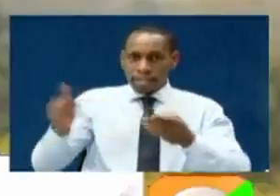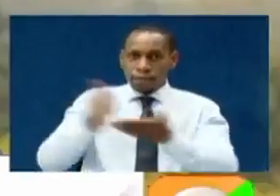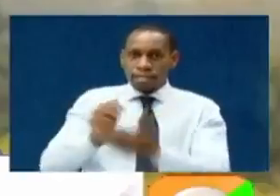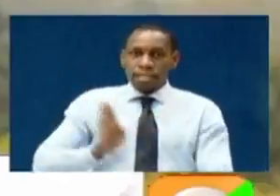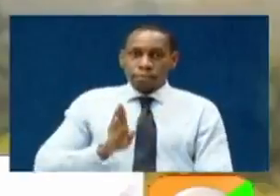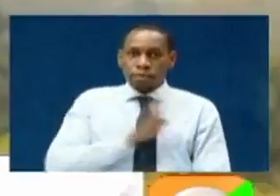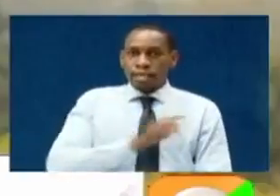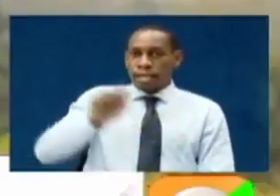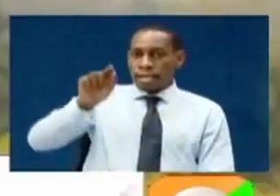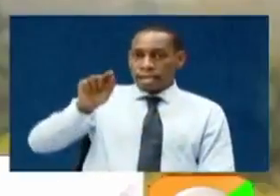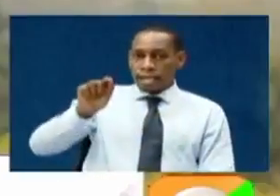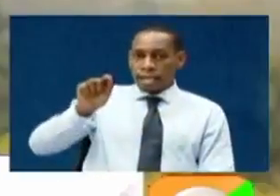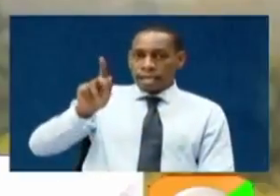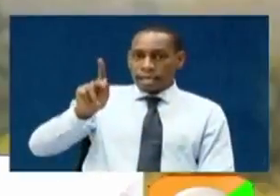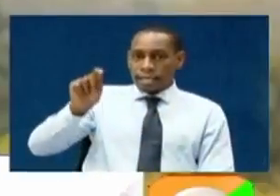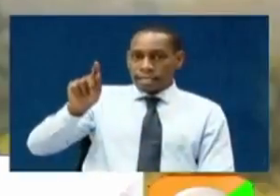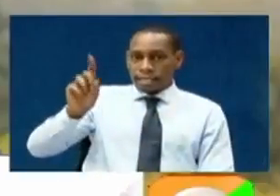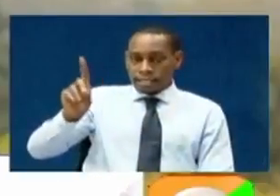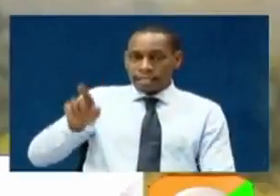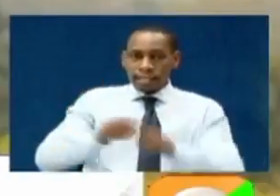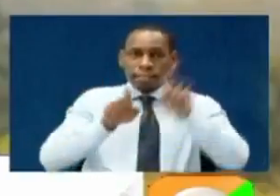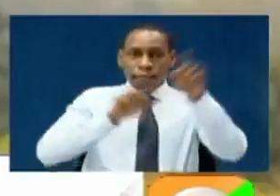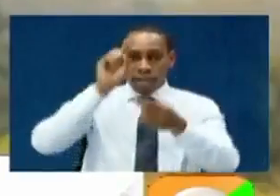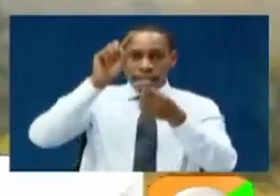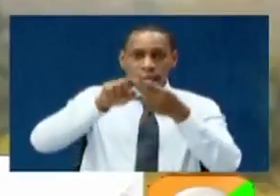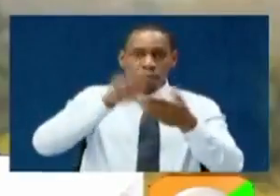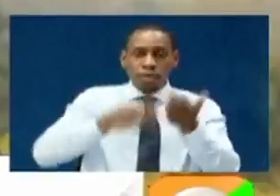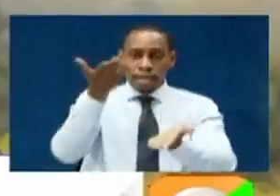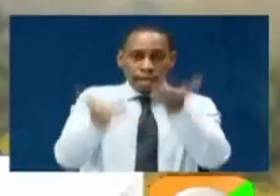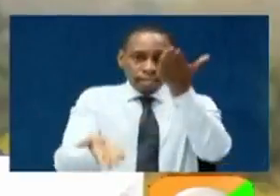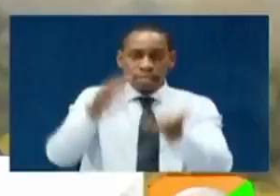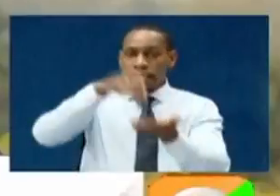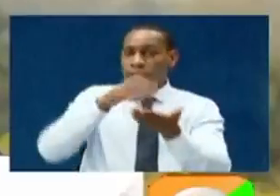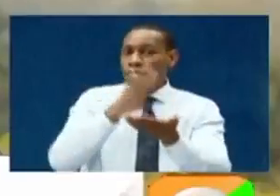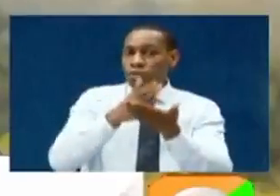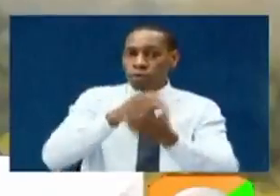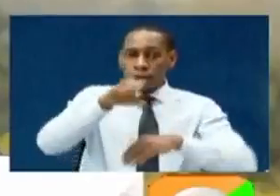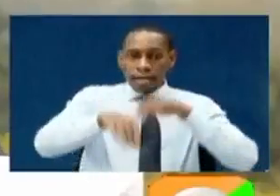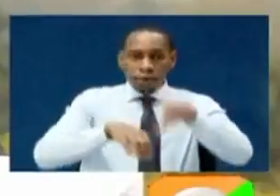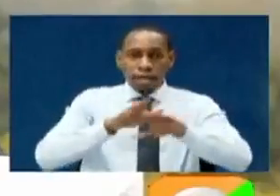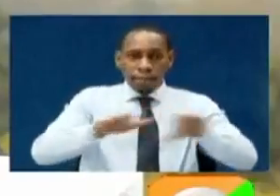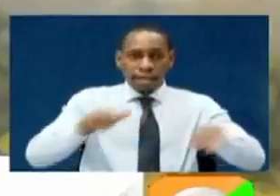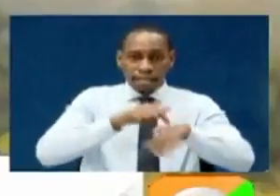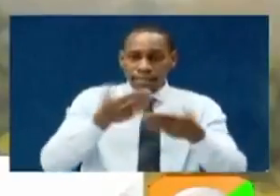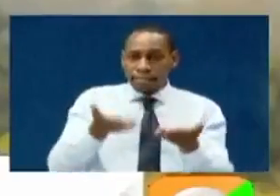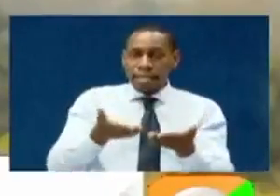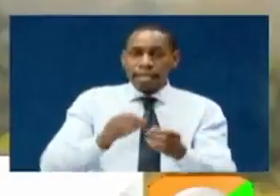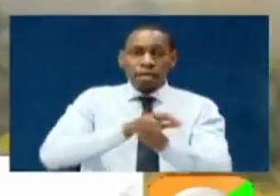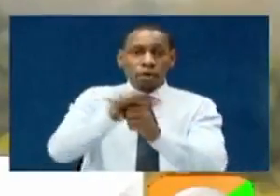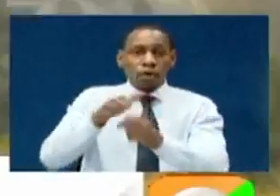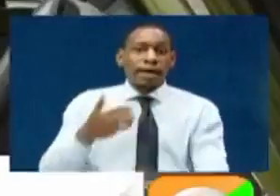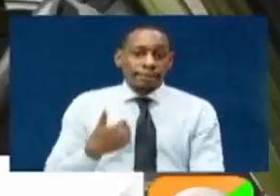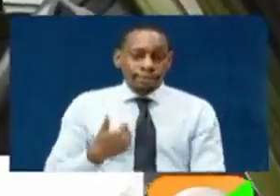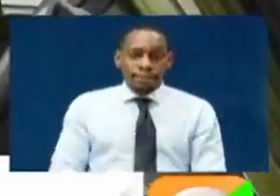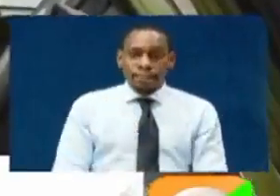utalii nchini KTB, na ni safari ambayo ni ya madhumuni ya kutathmini hali halisi mbugani wakati huu wa